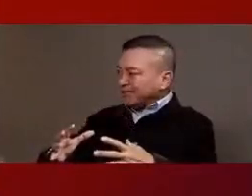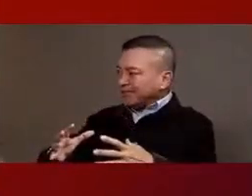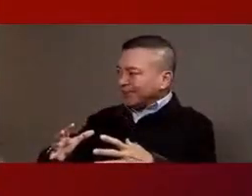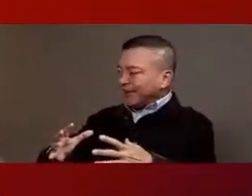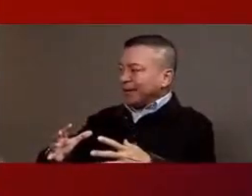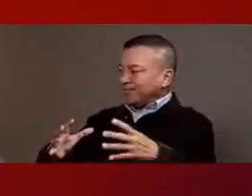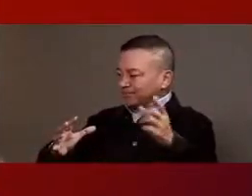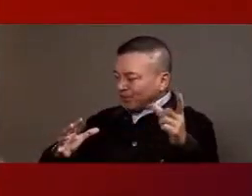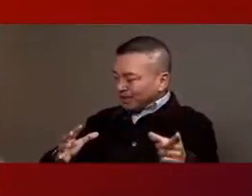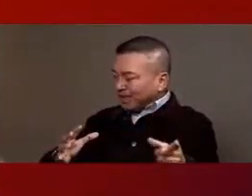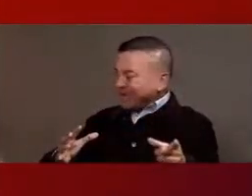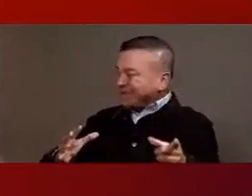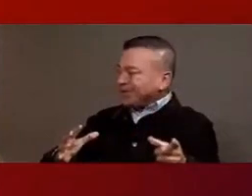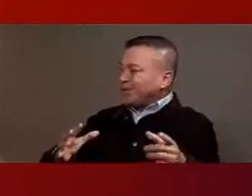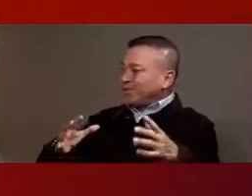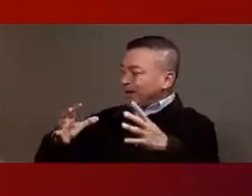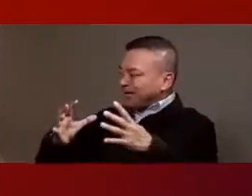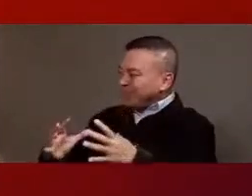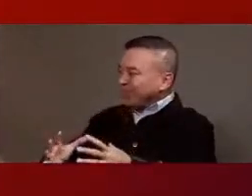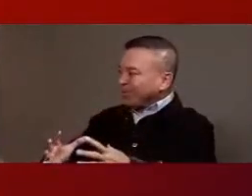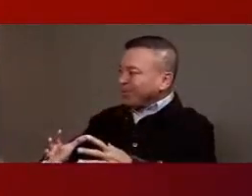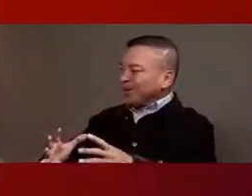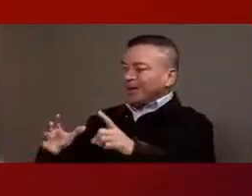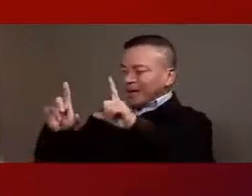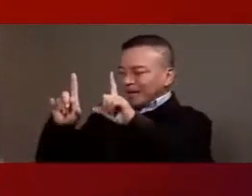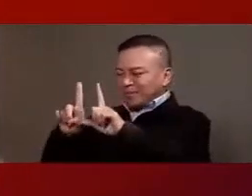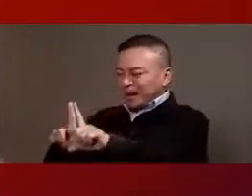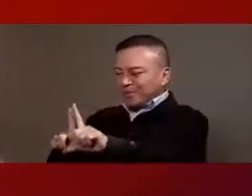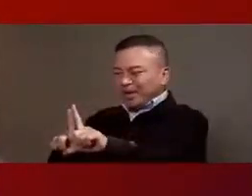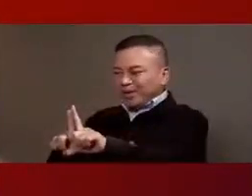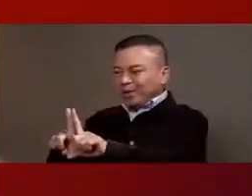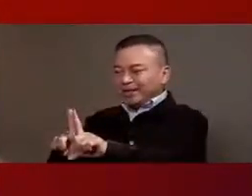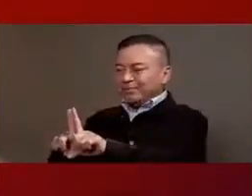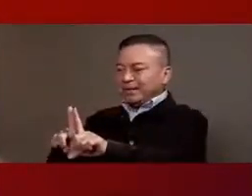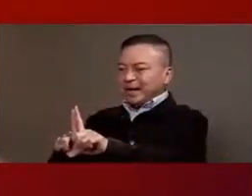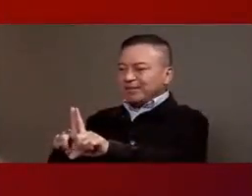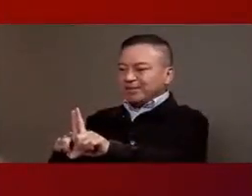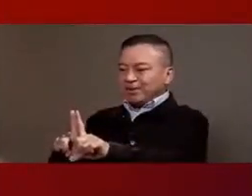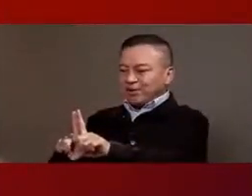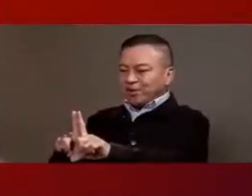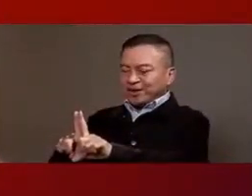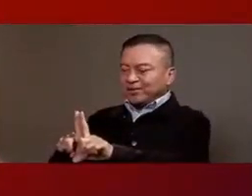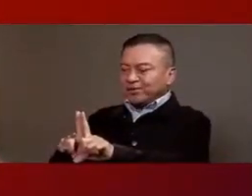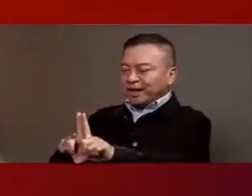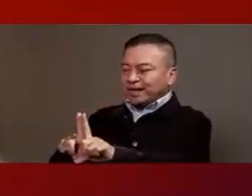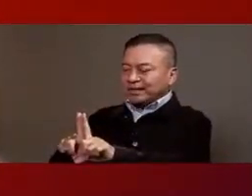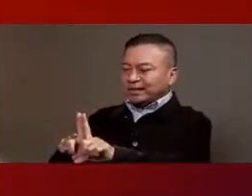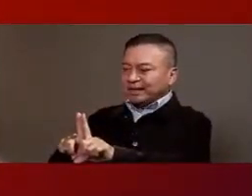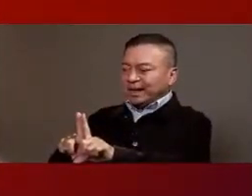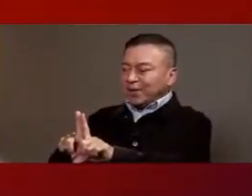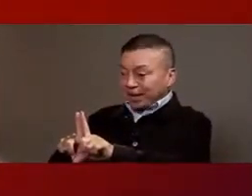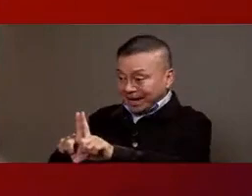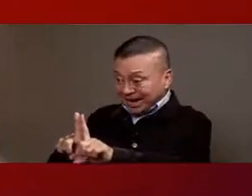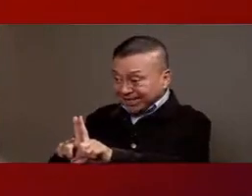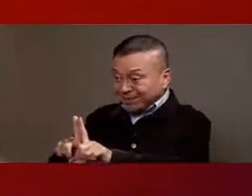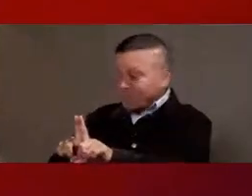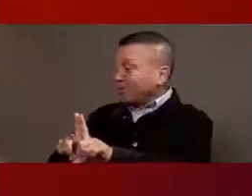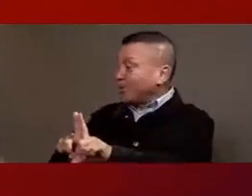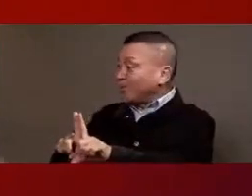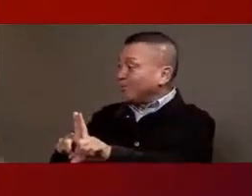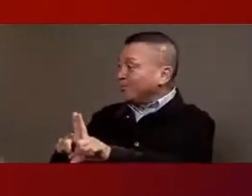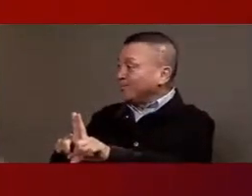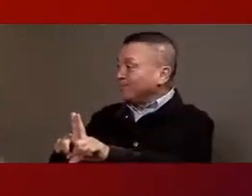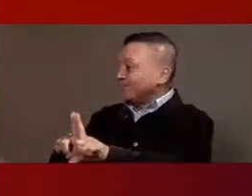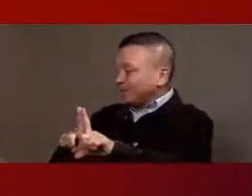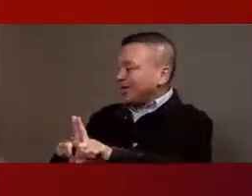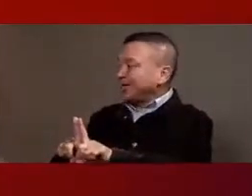ริงนะครับสองเจ็ดห้ายังอยู่เมืองยังอยู่กำลังมีคนที่พยายามจะต่อรองกันอยู่ว่าแล้วใครจะเป็นคน